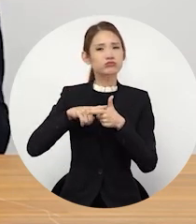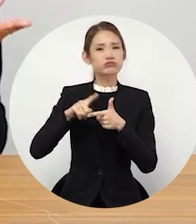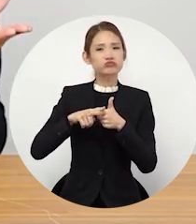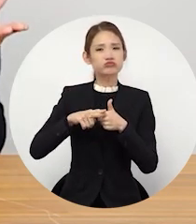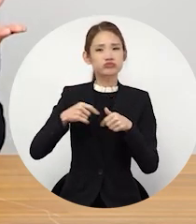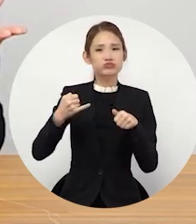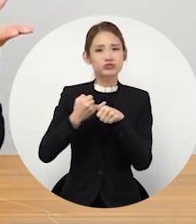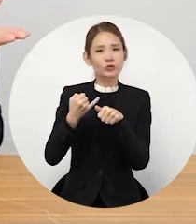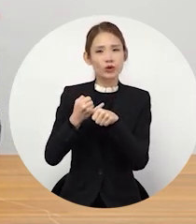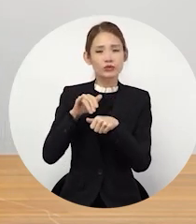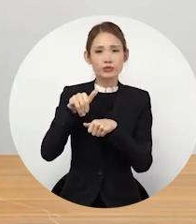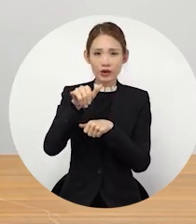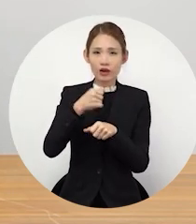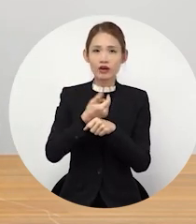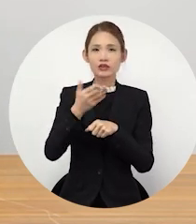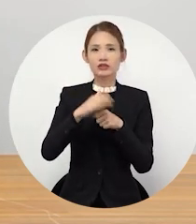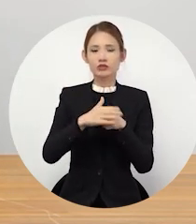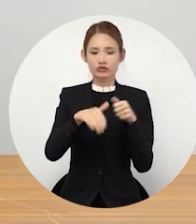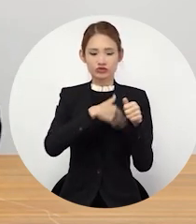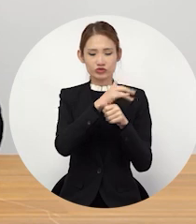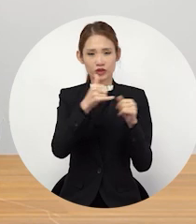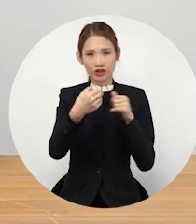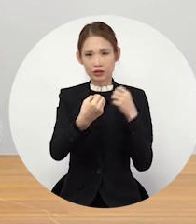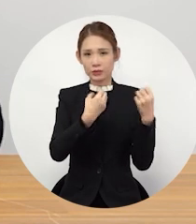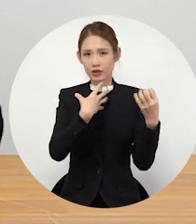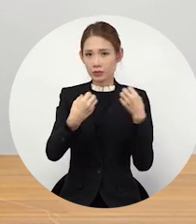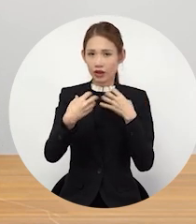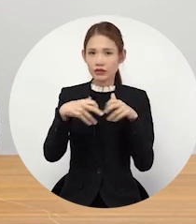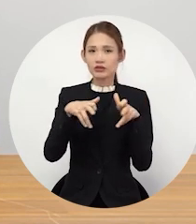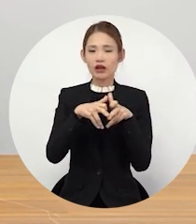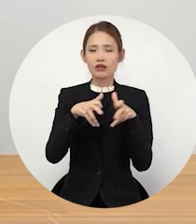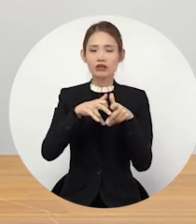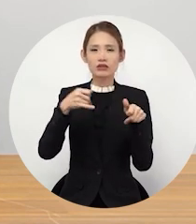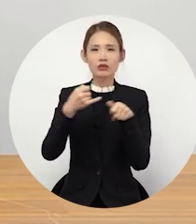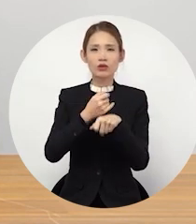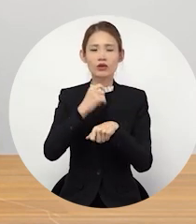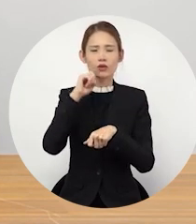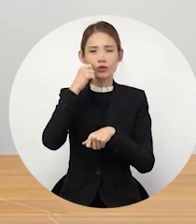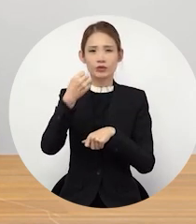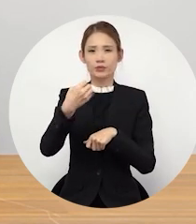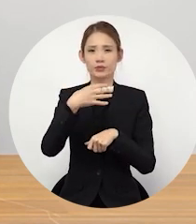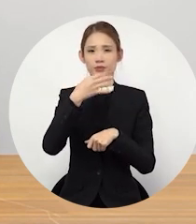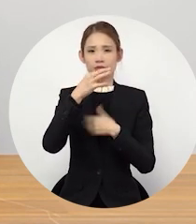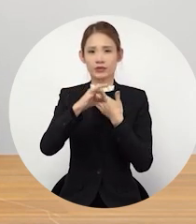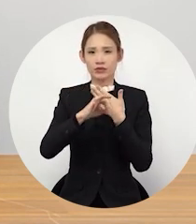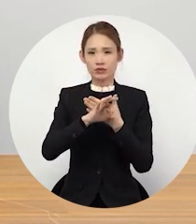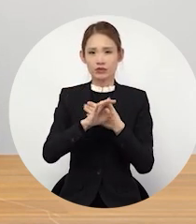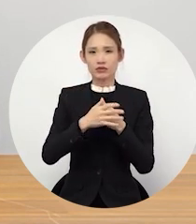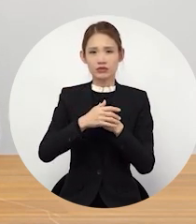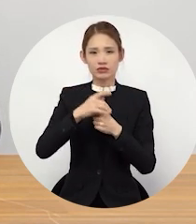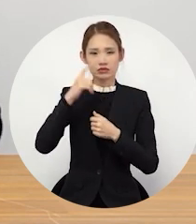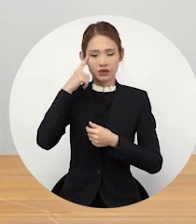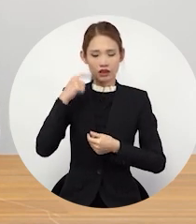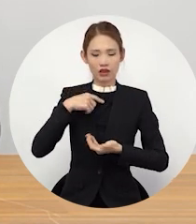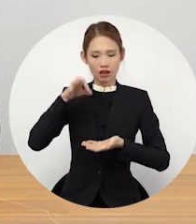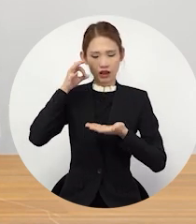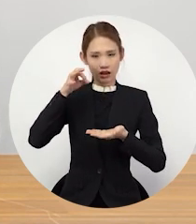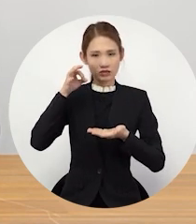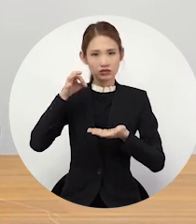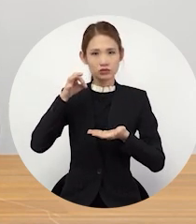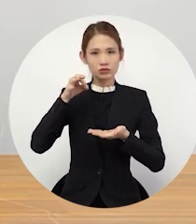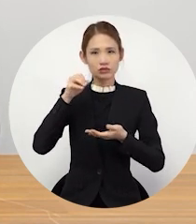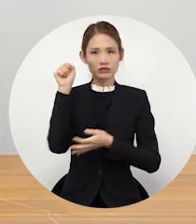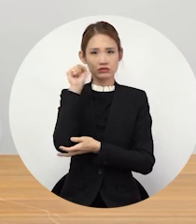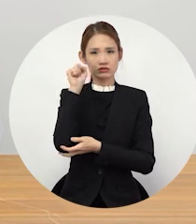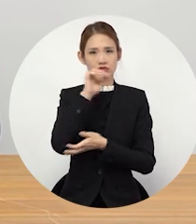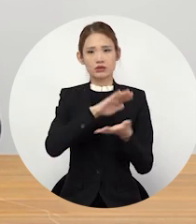않는데 주변 사람들이 우리의 연애에 대해서 의식하고 장애는 연애하기 힘들어라는 생각을 해주시면 제 가치관도